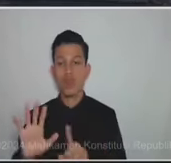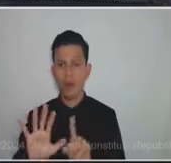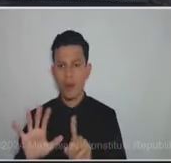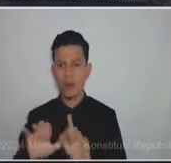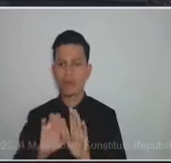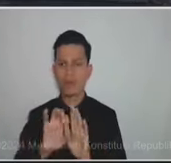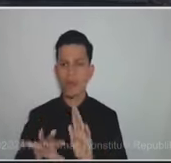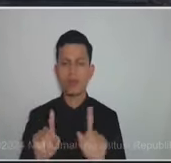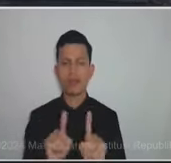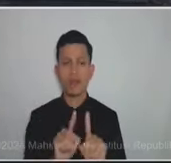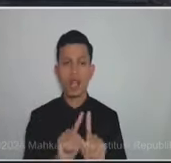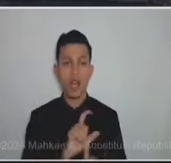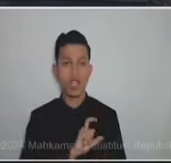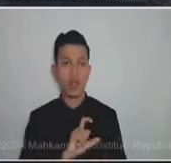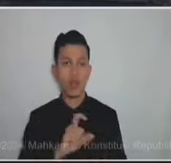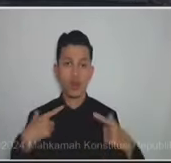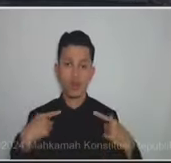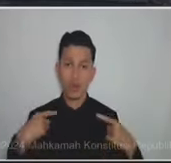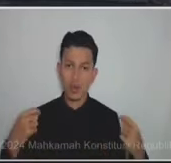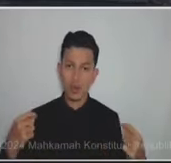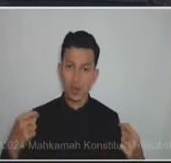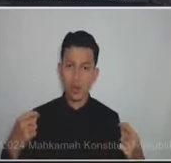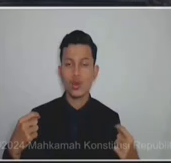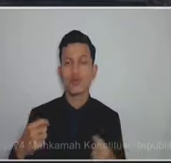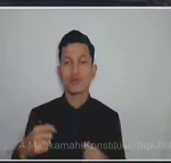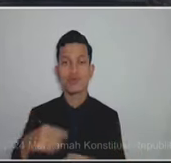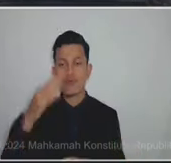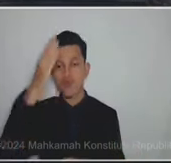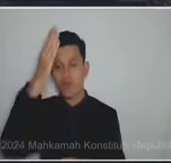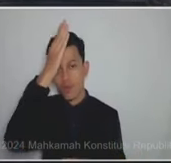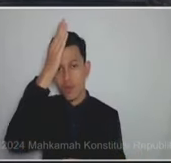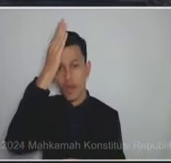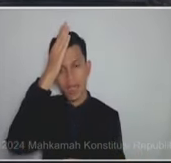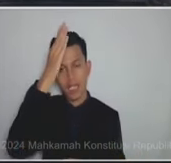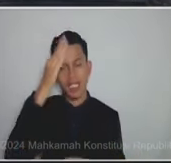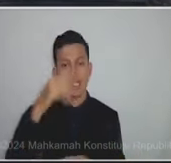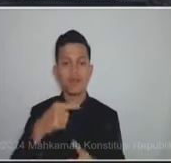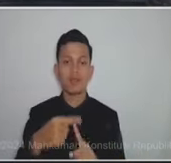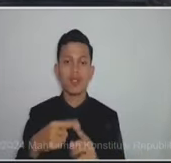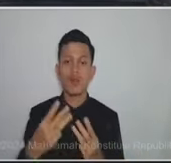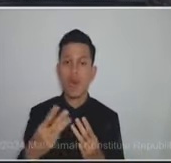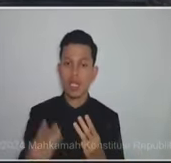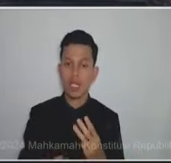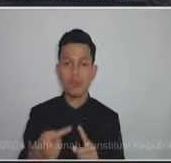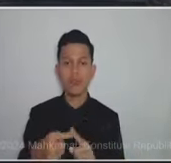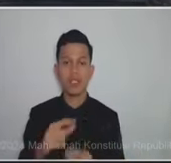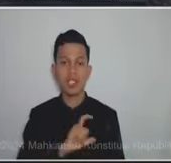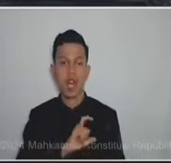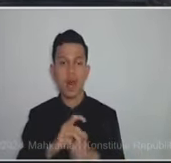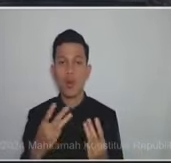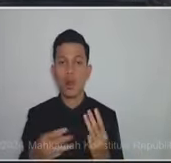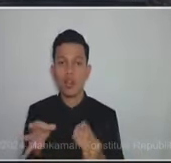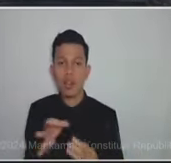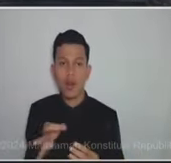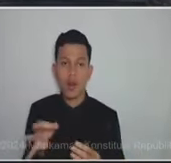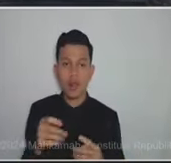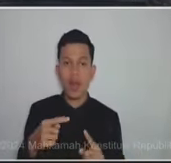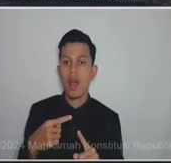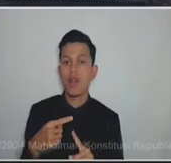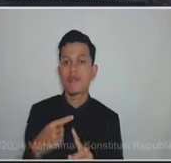gubernur calon wakil gubernur Pasangan calon bupati dan calon wakil bupati serta Pasangan calon walikota dan calon wakil